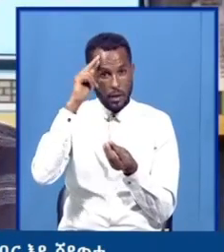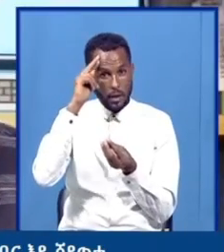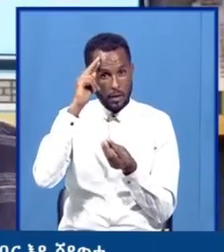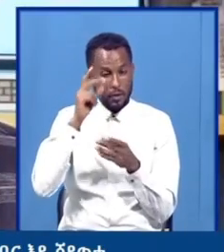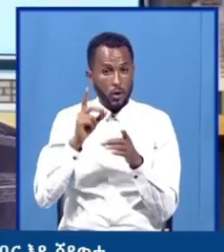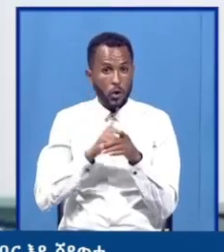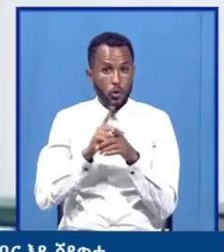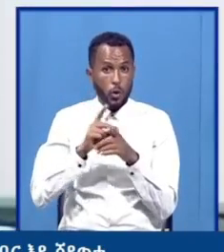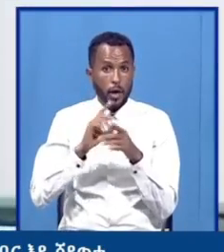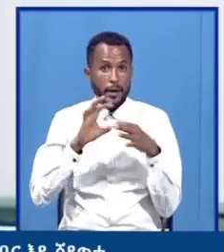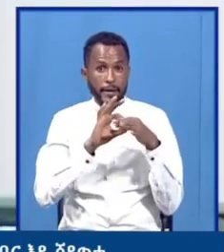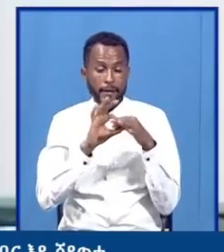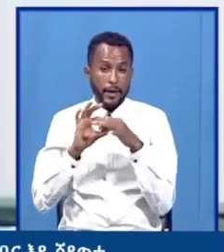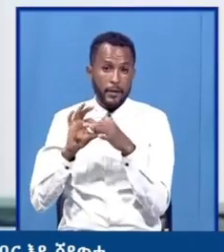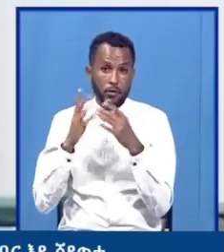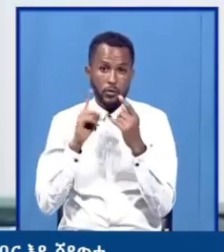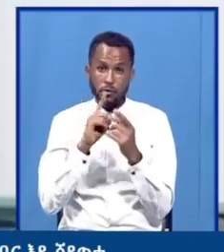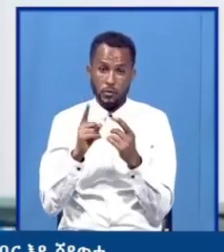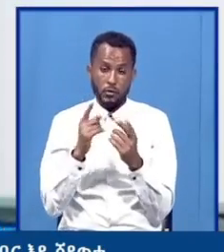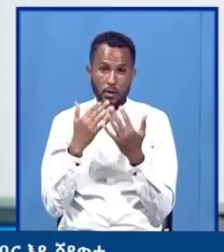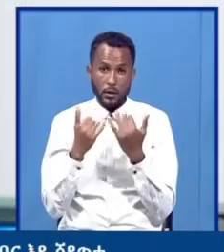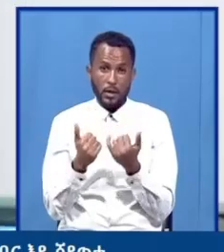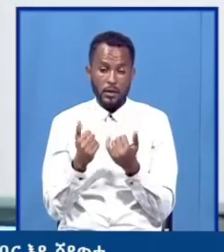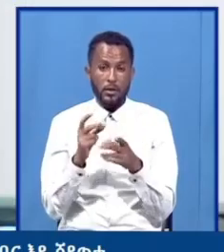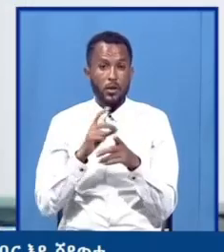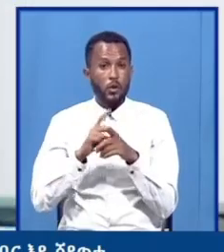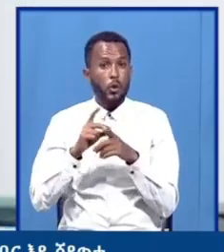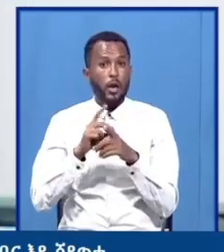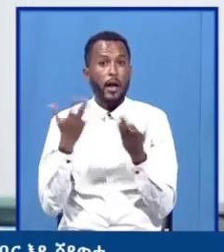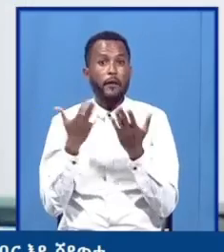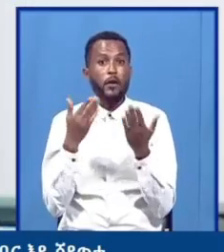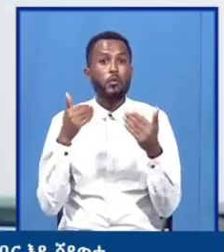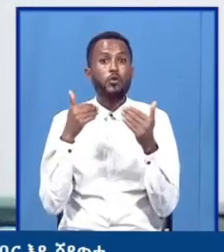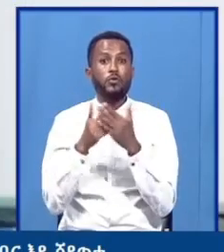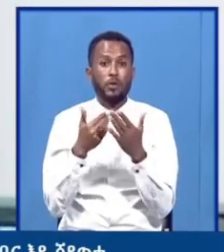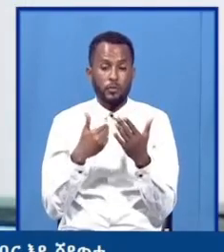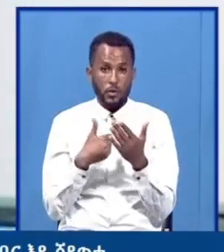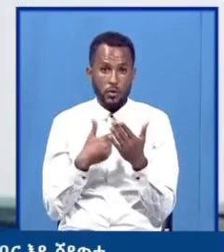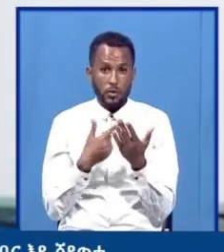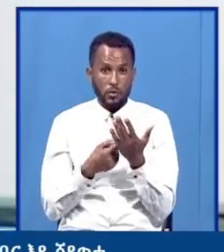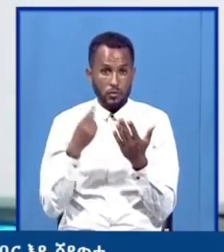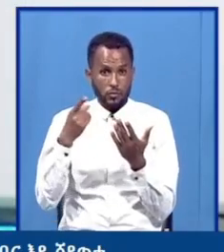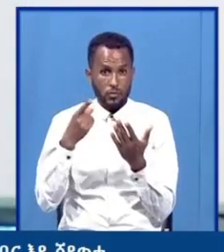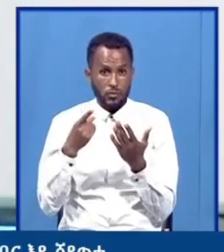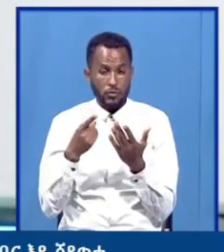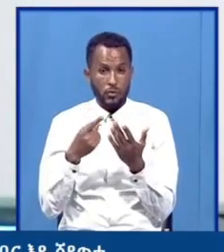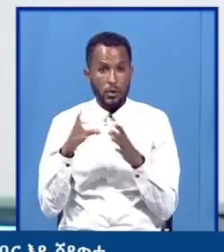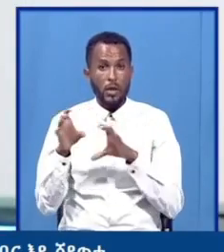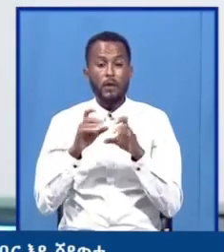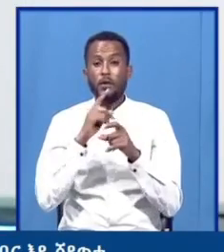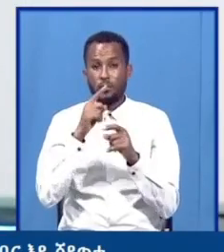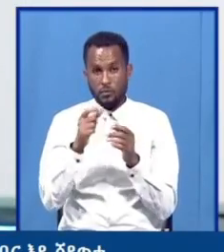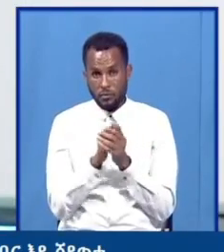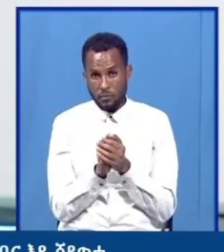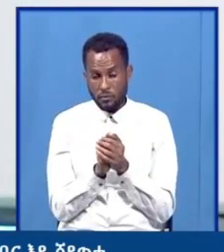دولار لتتحزي بيانس هزي دولار متاع بتحمل له سيو فعلين قبر الخيلو خاو